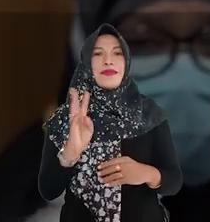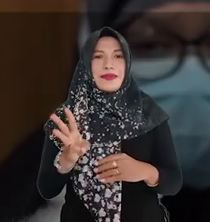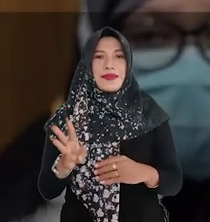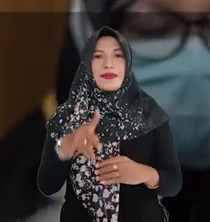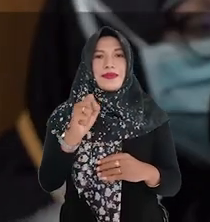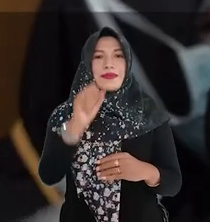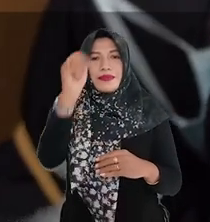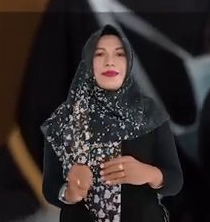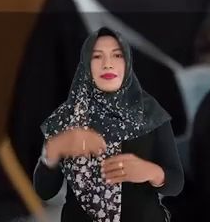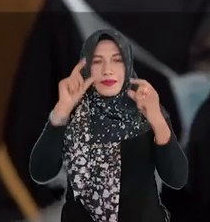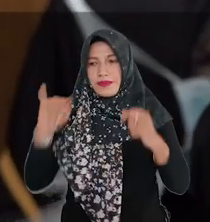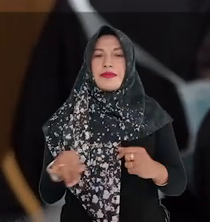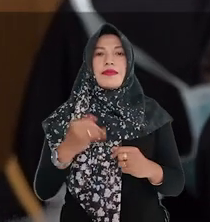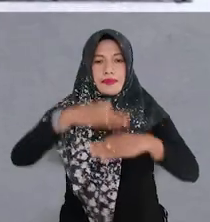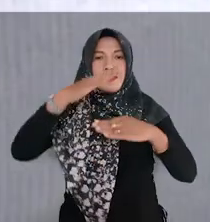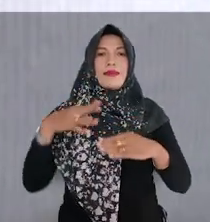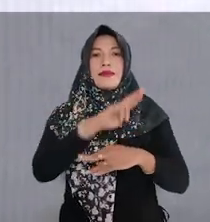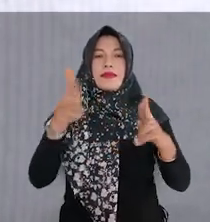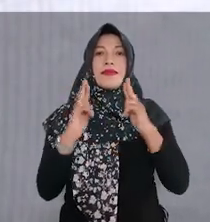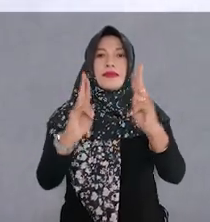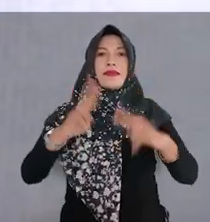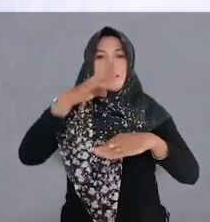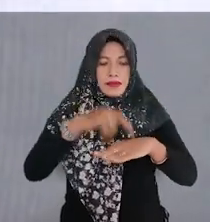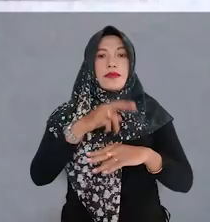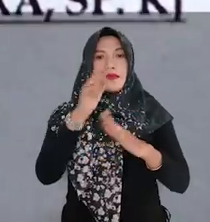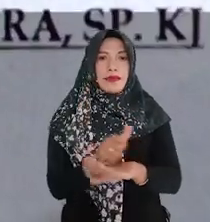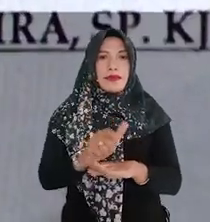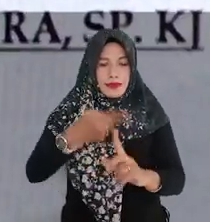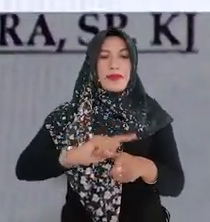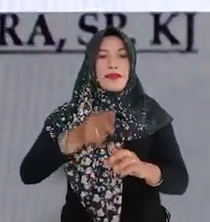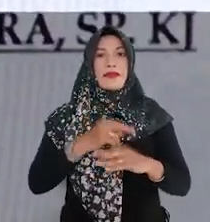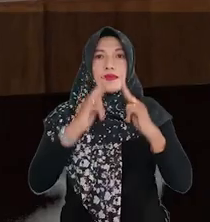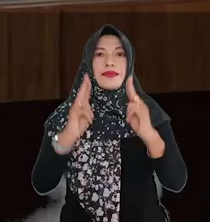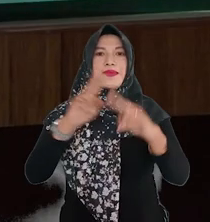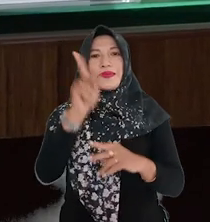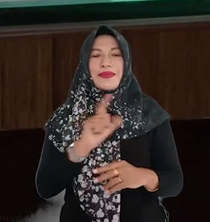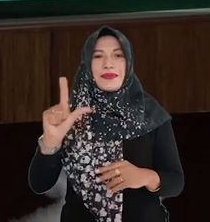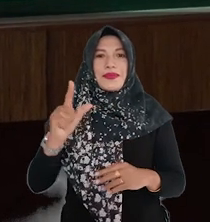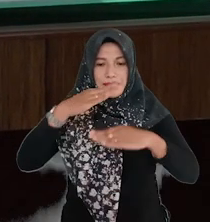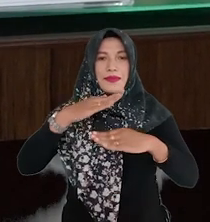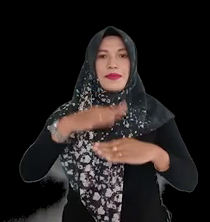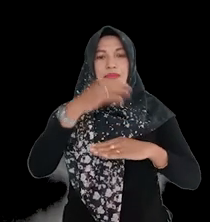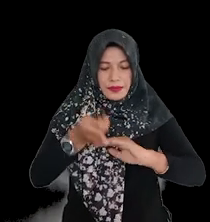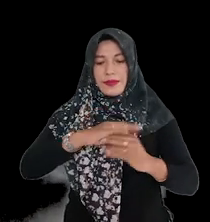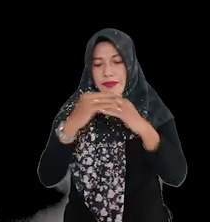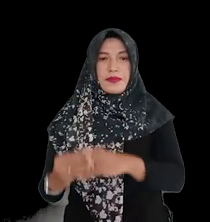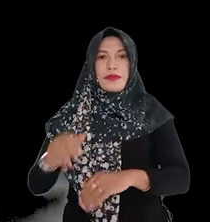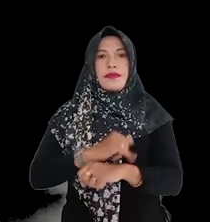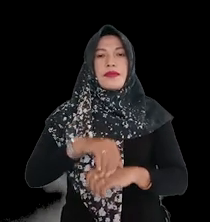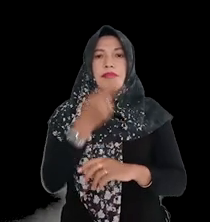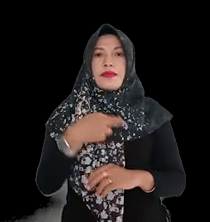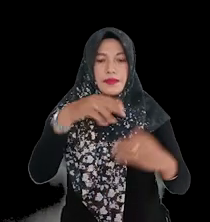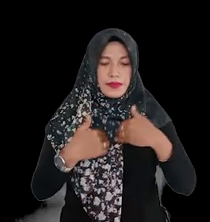16 kwa tingkatkan respon time pelayanan atau respon konsul tingkatkan disiplin